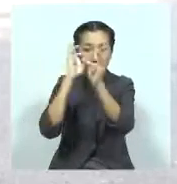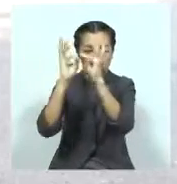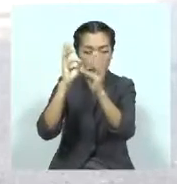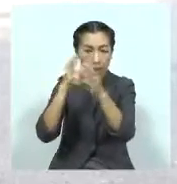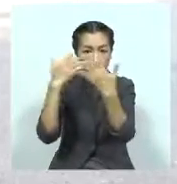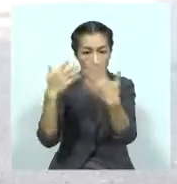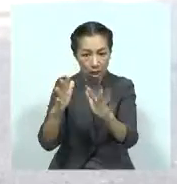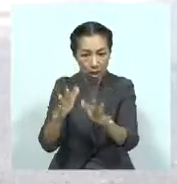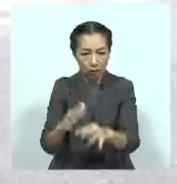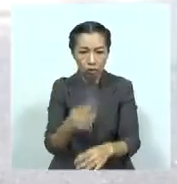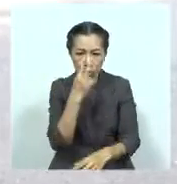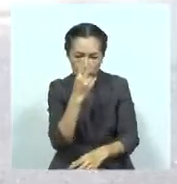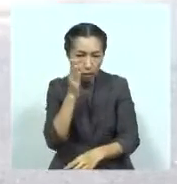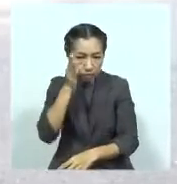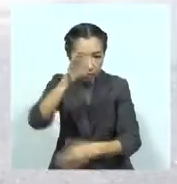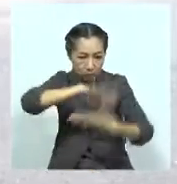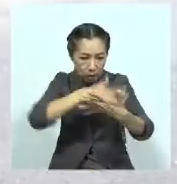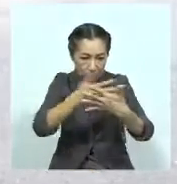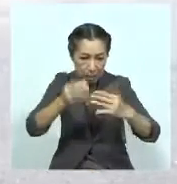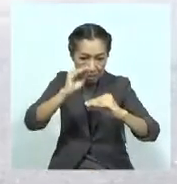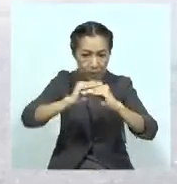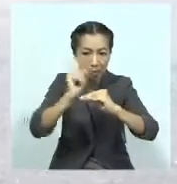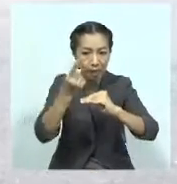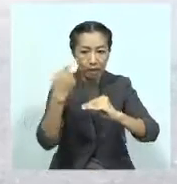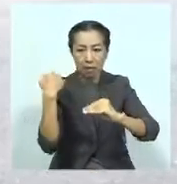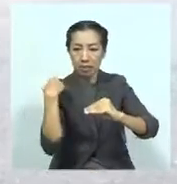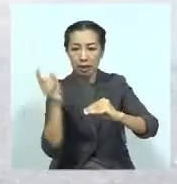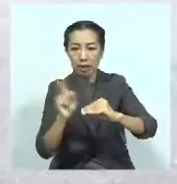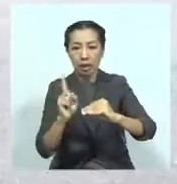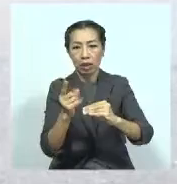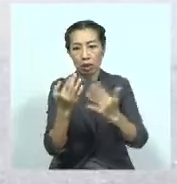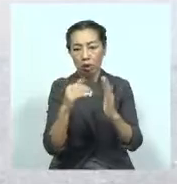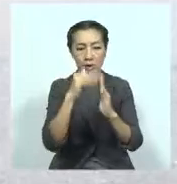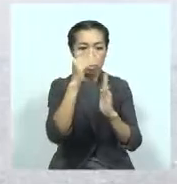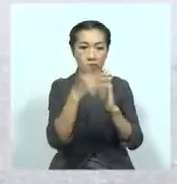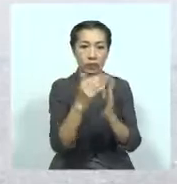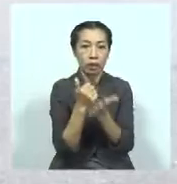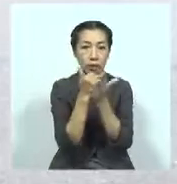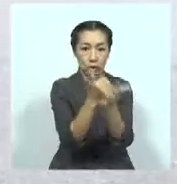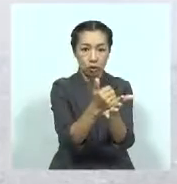าโดยตลอดนะคะว่าจะมีมาตรการใดเพิ่มเติมมาช่วยเหลือในพื้นที่ภาคเหนือและภา